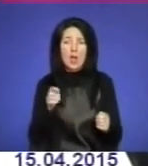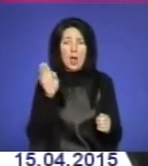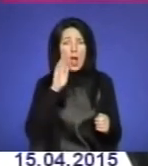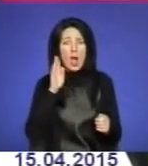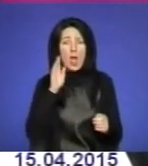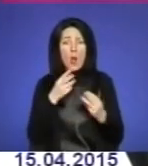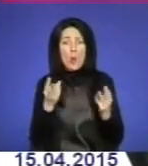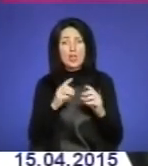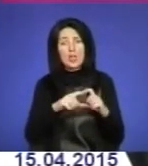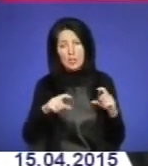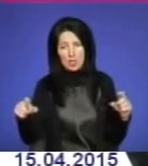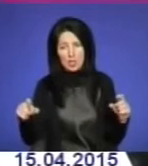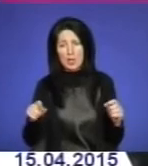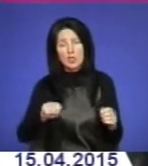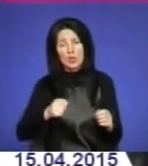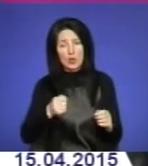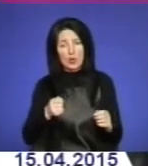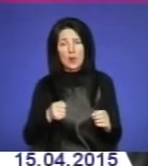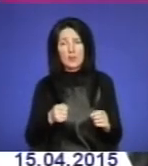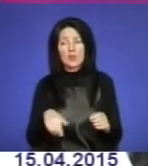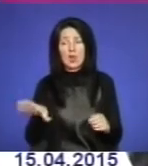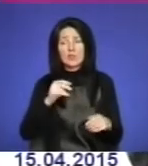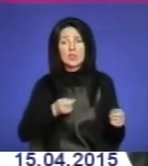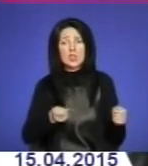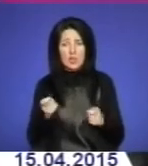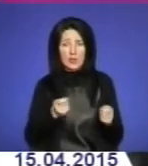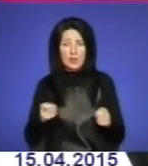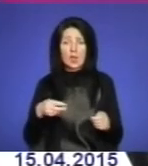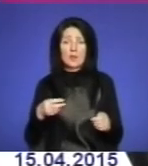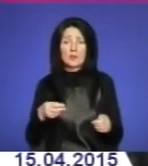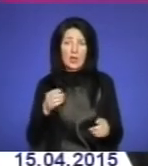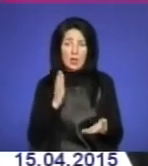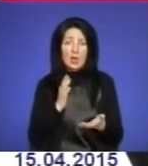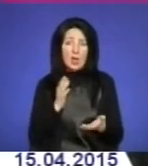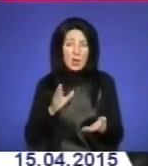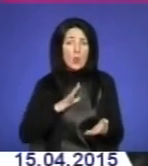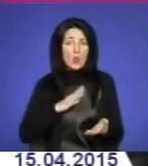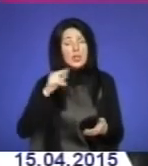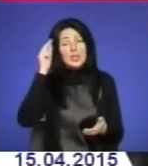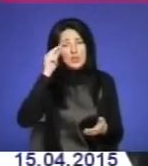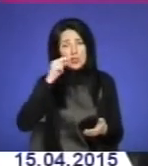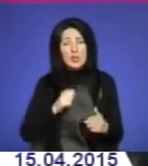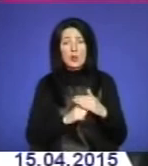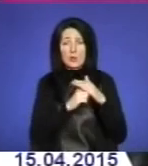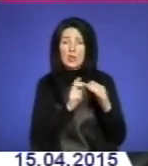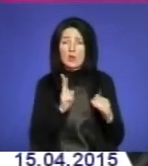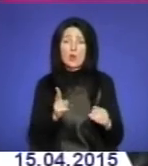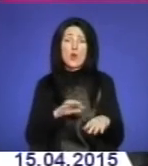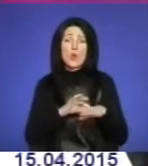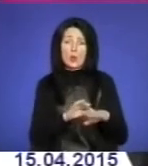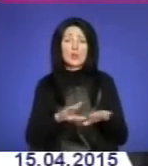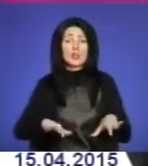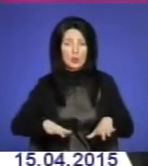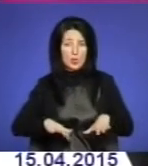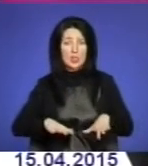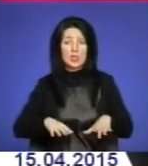стволами відповідно. Всі керівники навчальних закладів пройшли відповідне навчання, на підставі якого вони проводять інструктажі з персоналом шкіл,